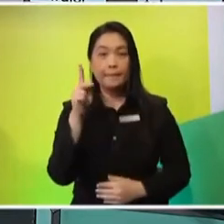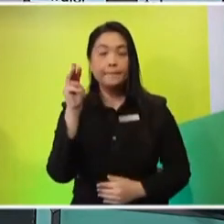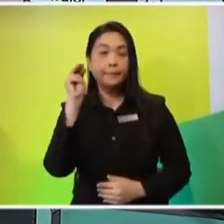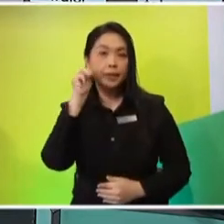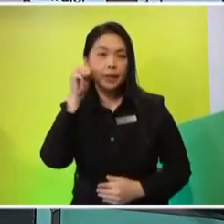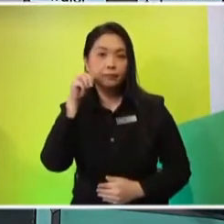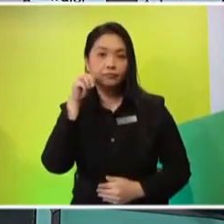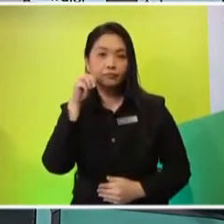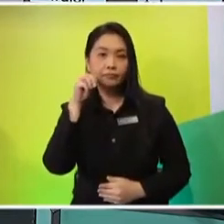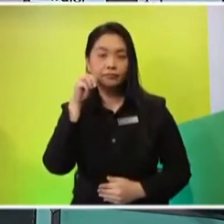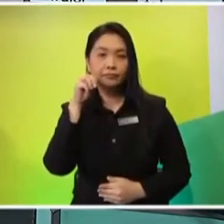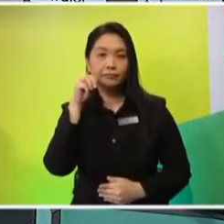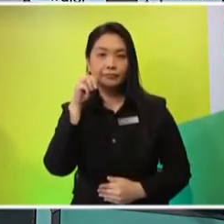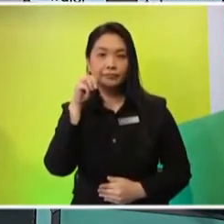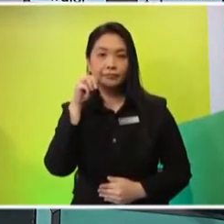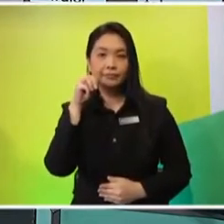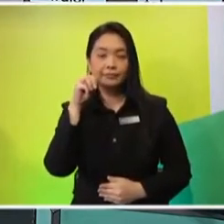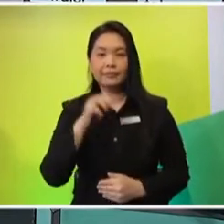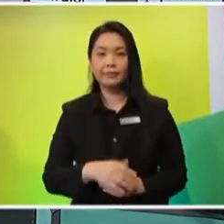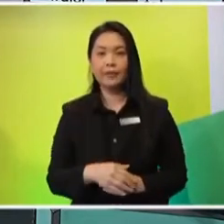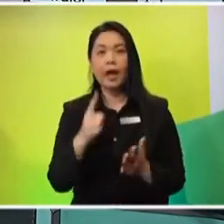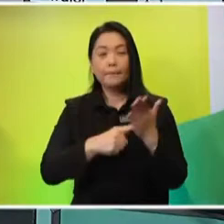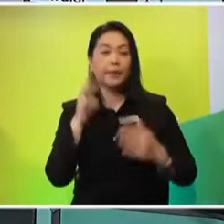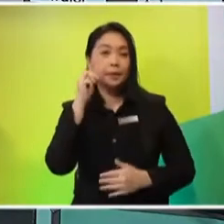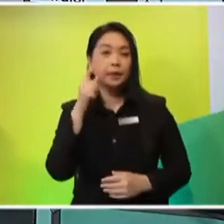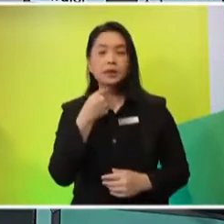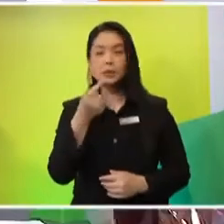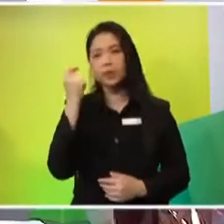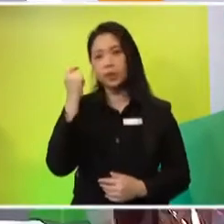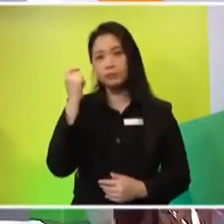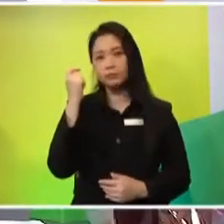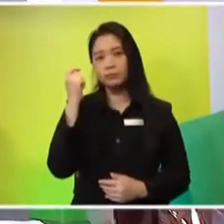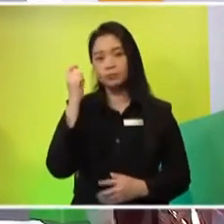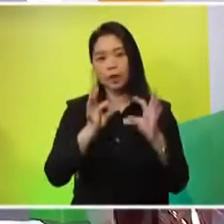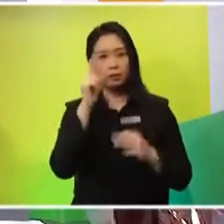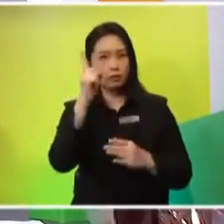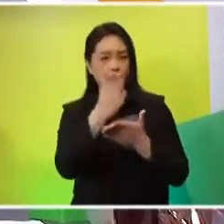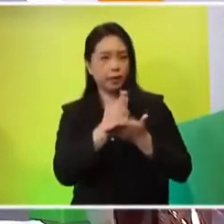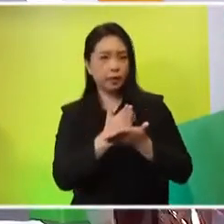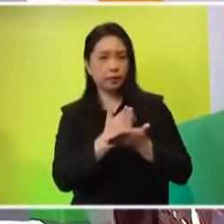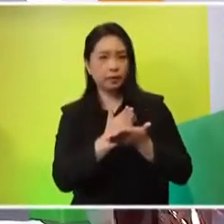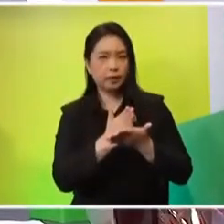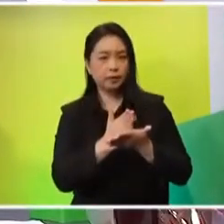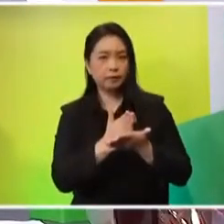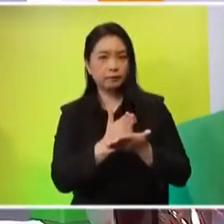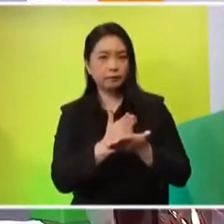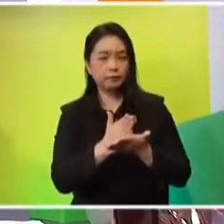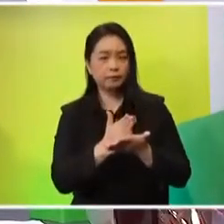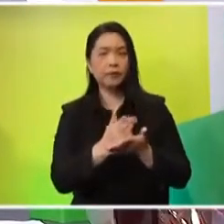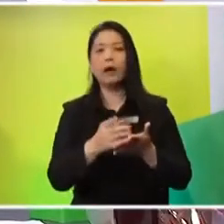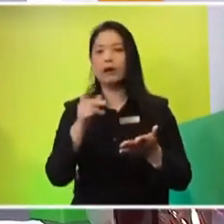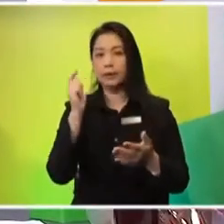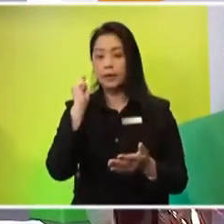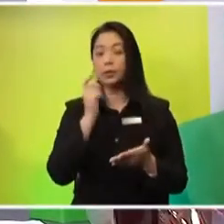Mira sebut tadi kalau cikgu bagi satu bahagian kepada Mira? Kalau cikgu bagi satu bahagian dekat saya ialah